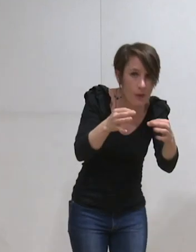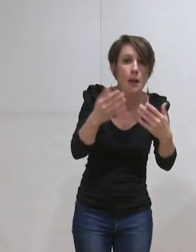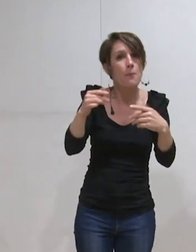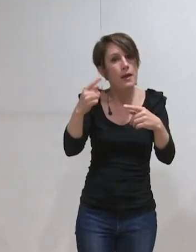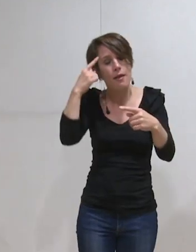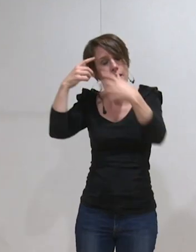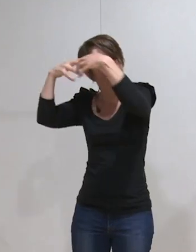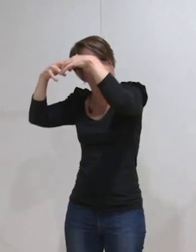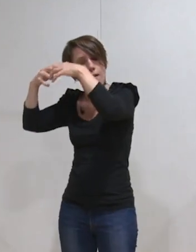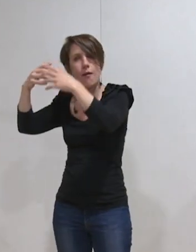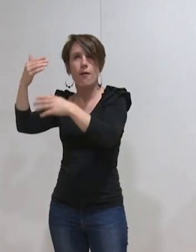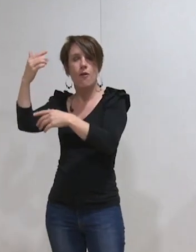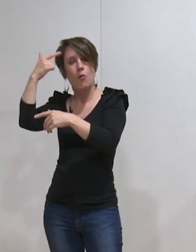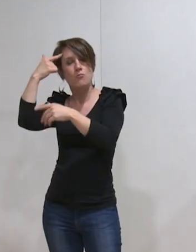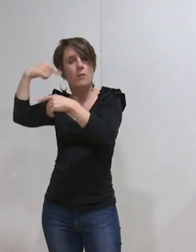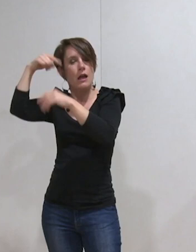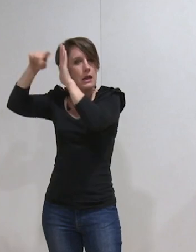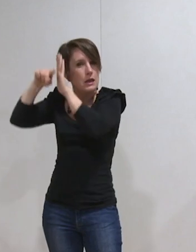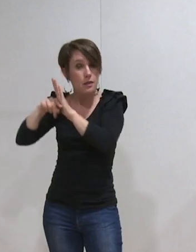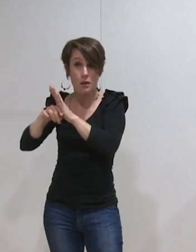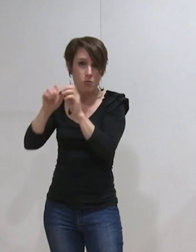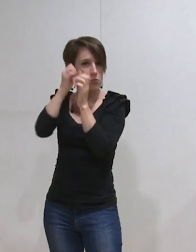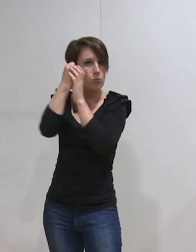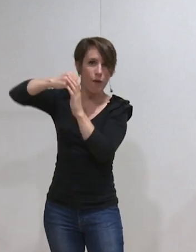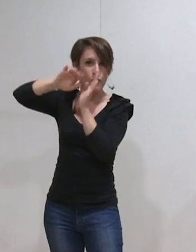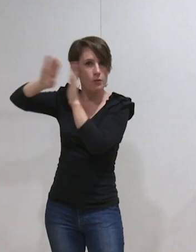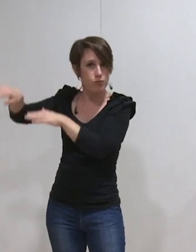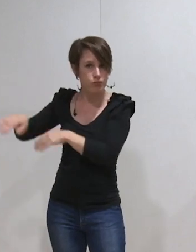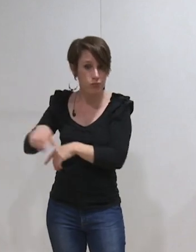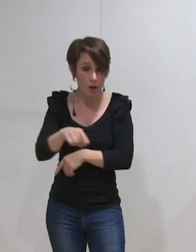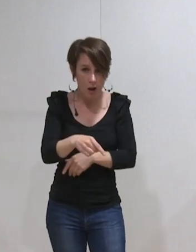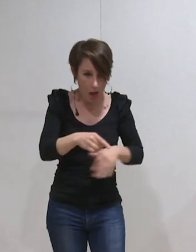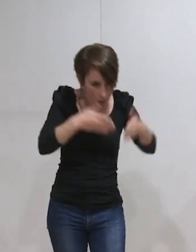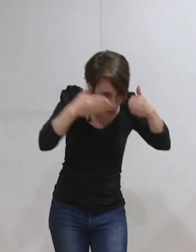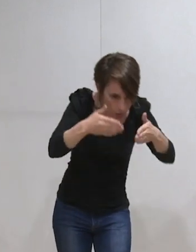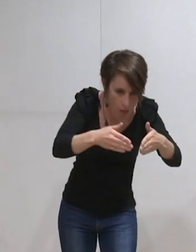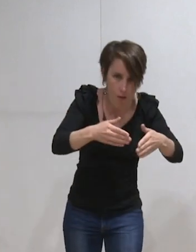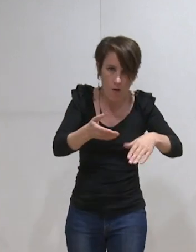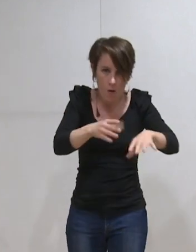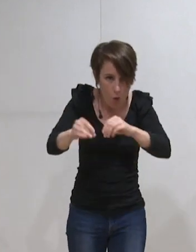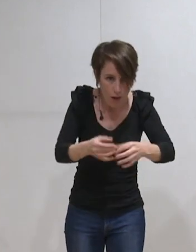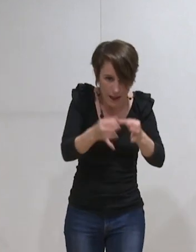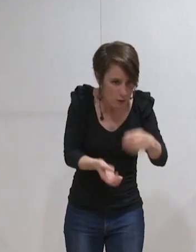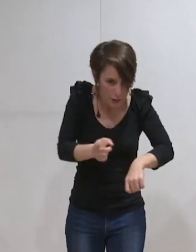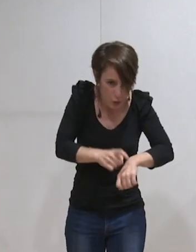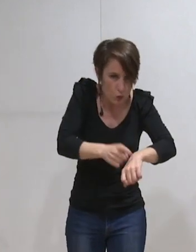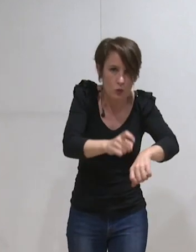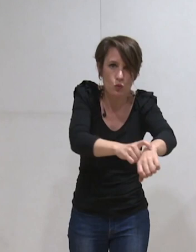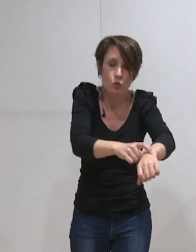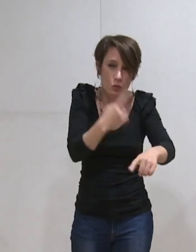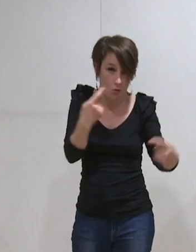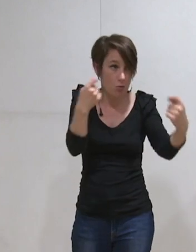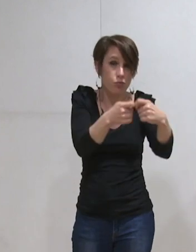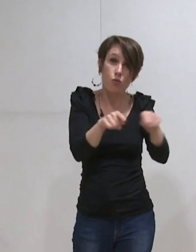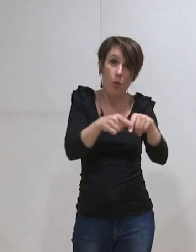et à la morale la logique est dans le résultat à tout prix dans le court terme c'est d'ailleurs très proche du capitalisme